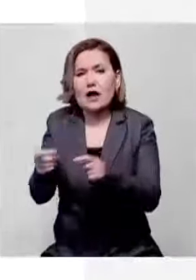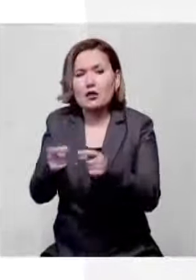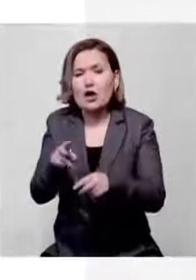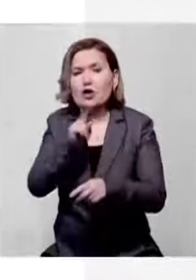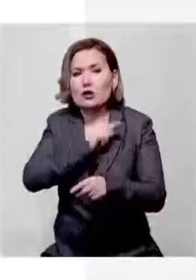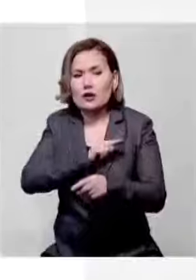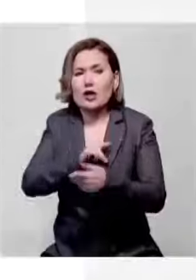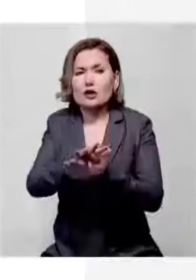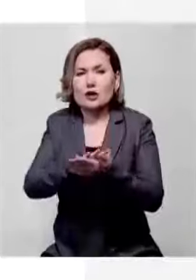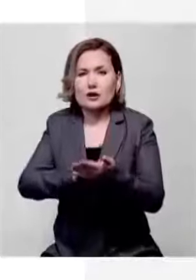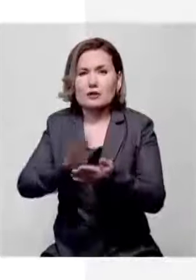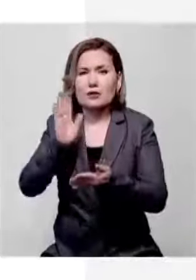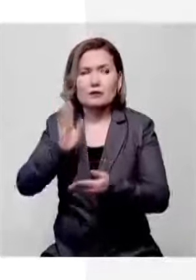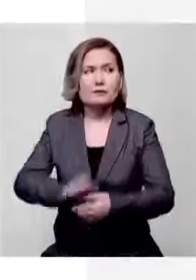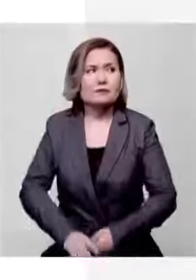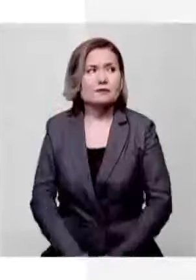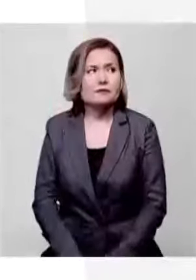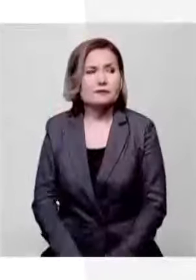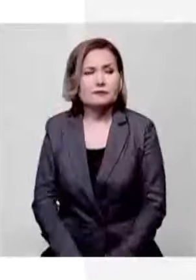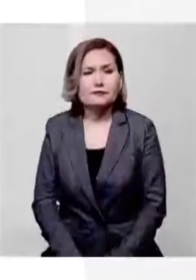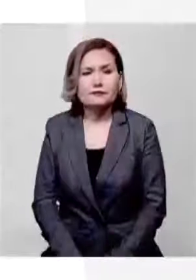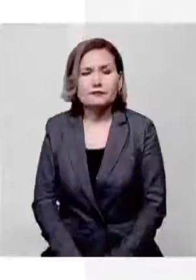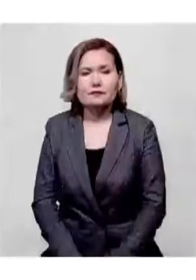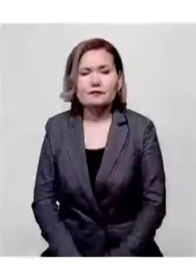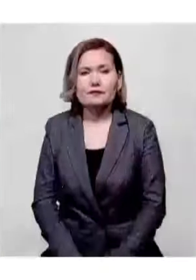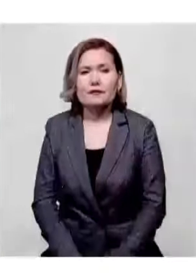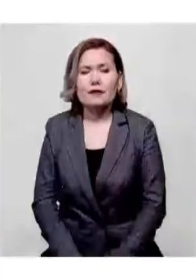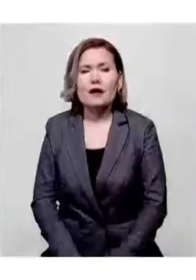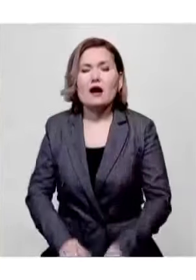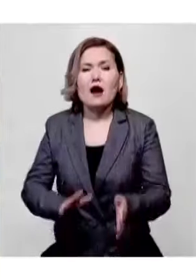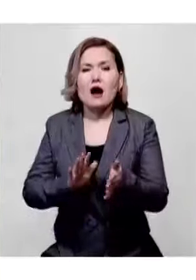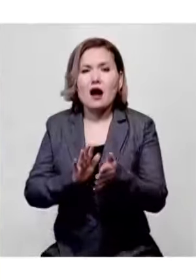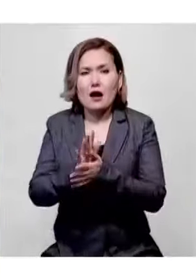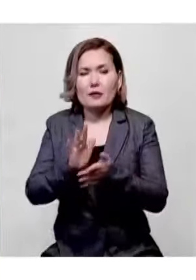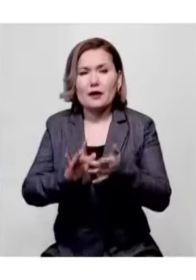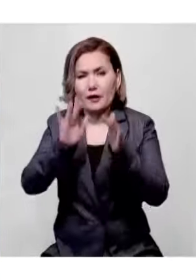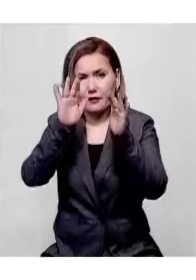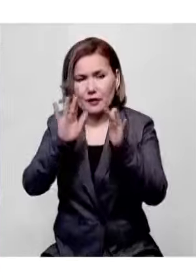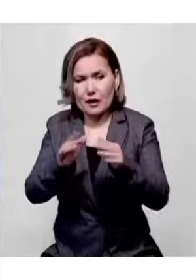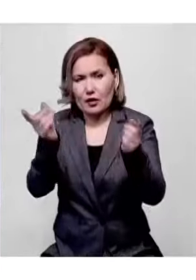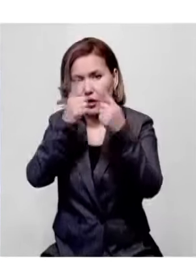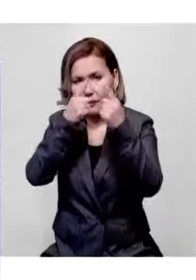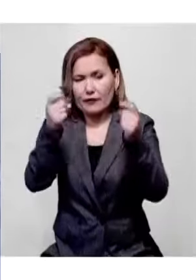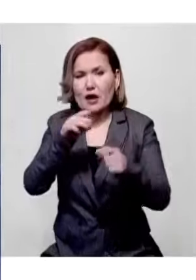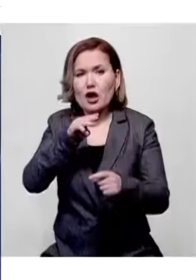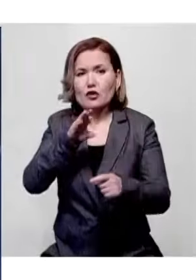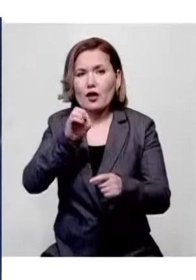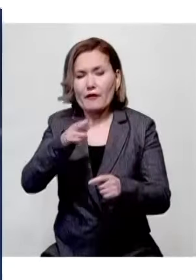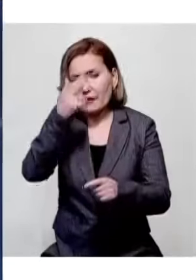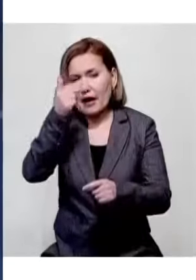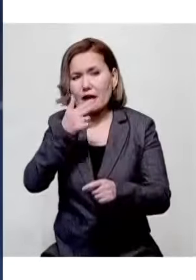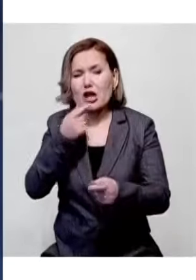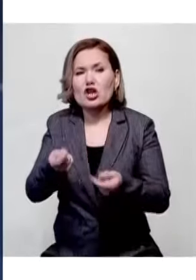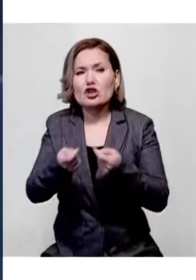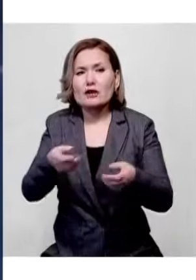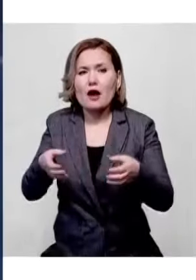инвестиция тарту жұмыстары жалғасады. Анкронос сайты да осы іссапар аясында Қасым Жомарт Тоқаев италиялық